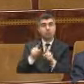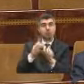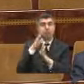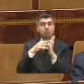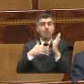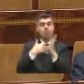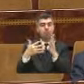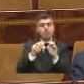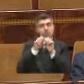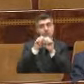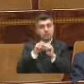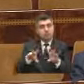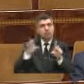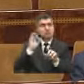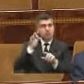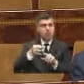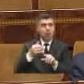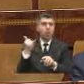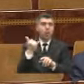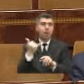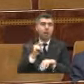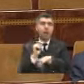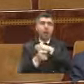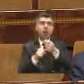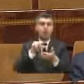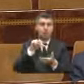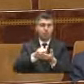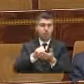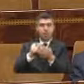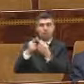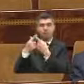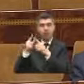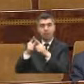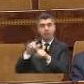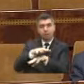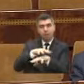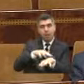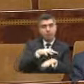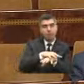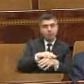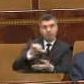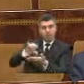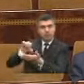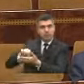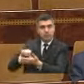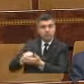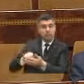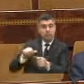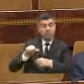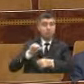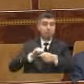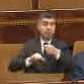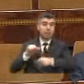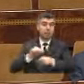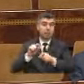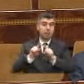الكهرباء العالم القروي، وغتكون أيضا من ضمان نمو متوازي لمجموع جهات المملكة. هذا الانتقال الطاقي لا